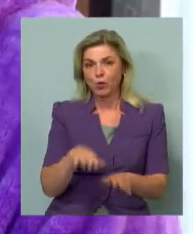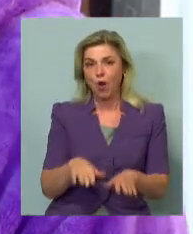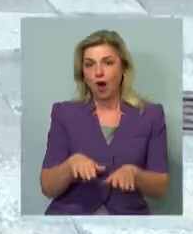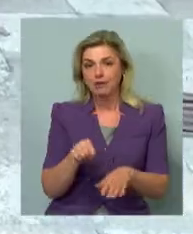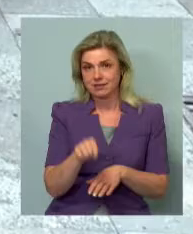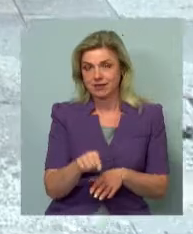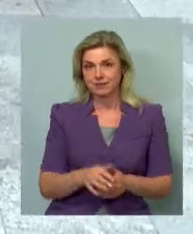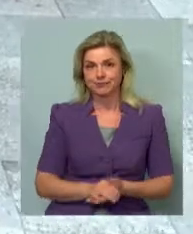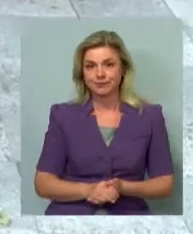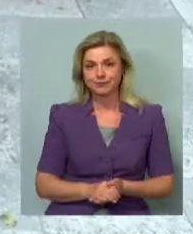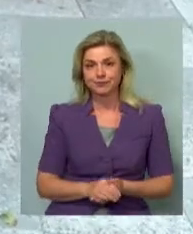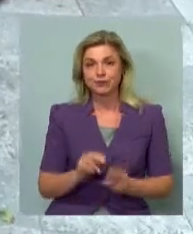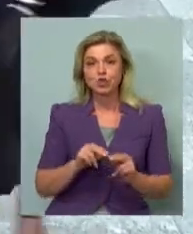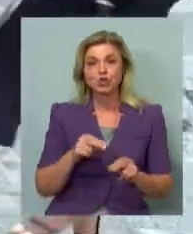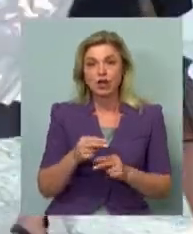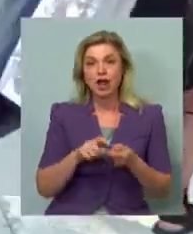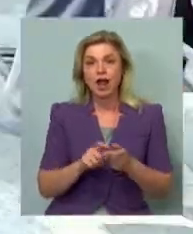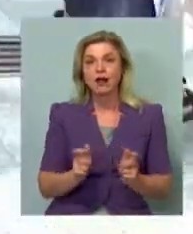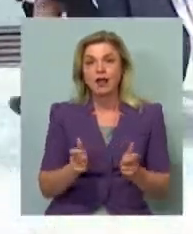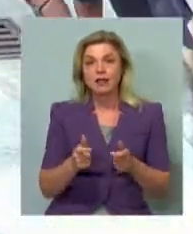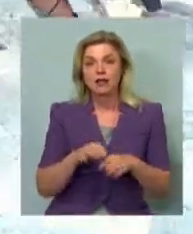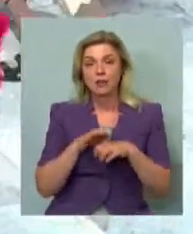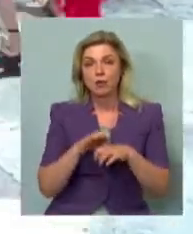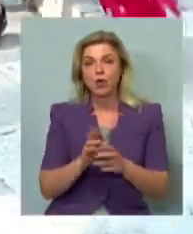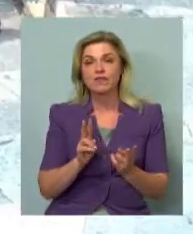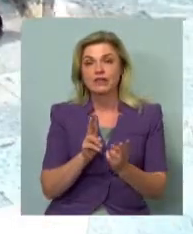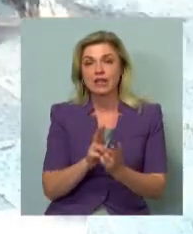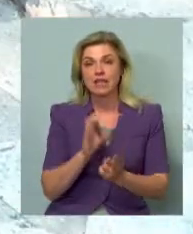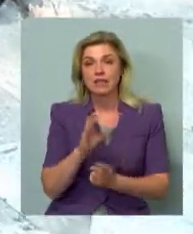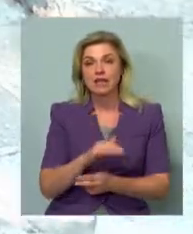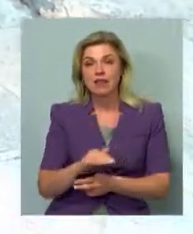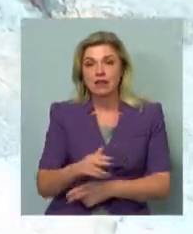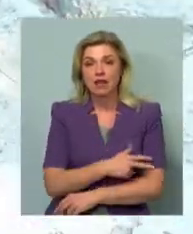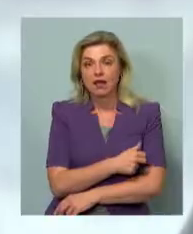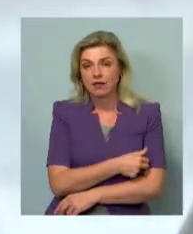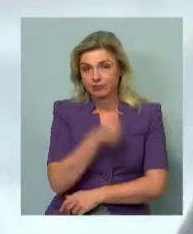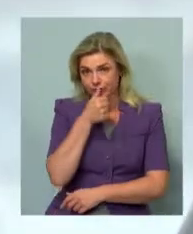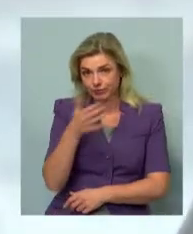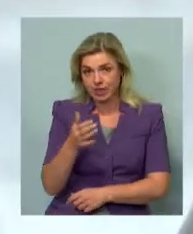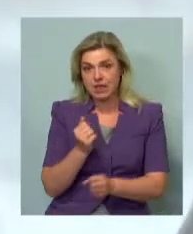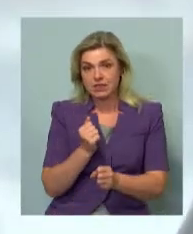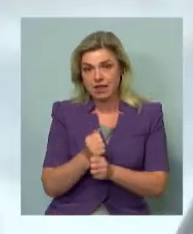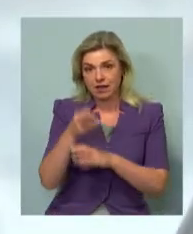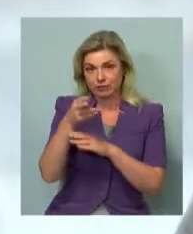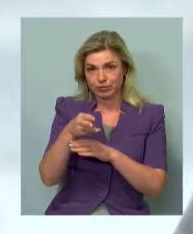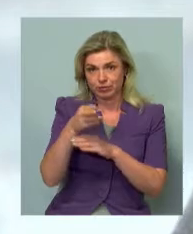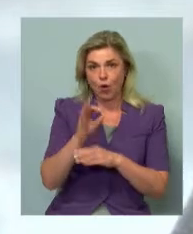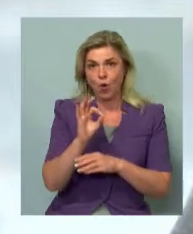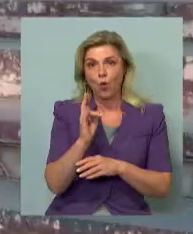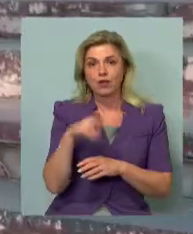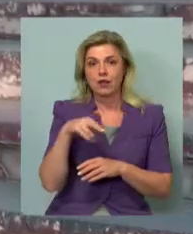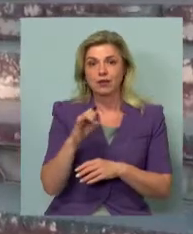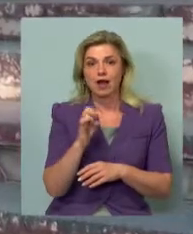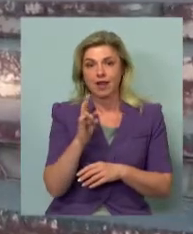було. Через карантин провести зустріч в обласній дитячій лікарні не вдалося, тому транслювали онлайн. Дітям показали